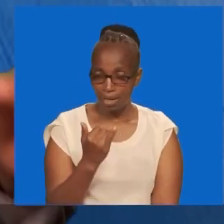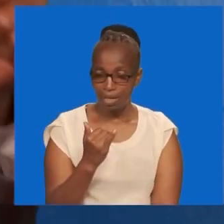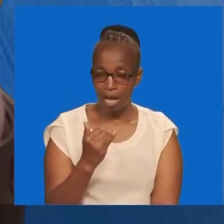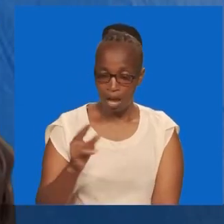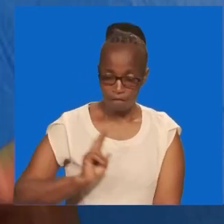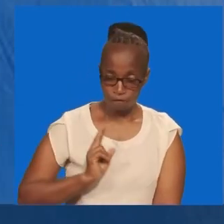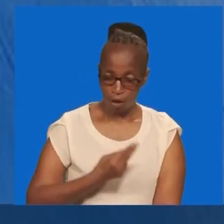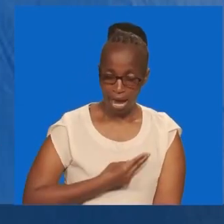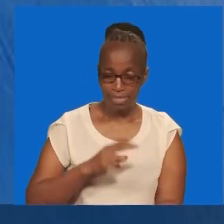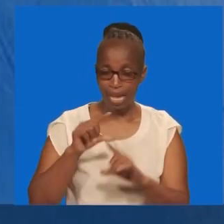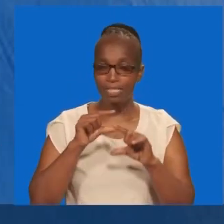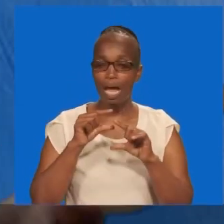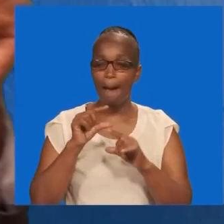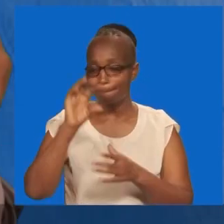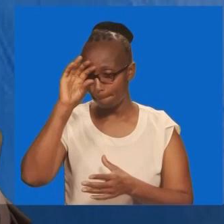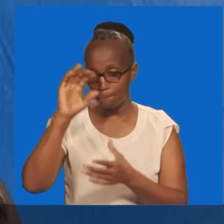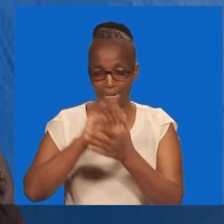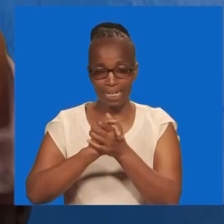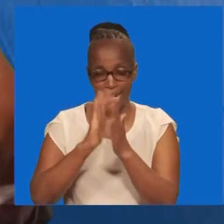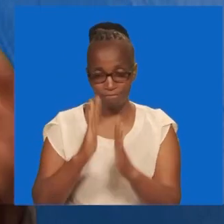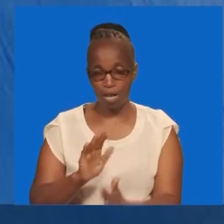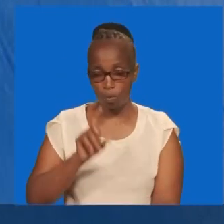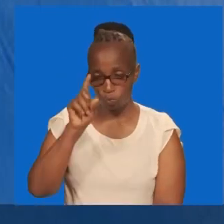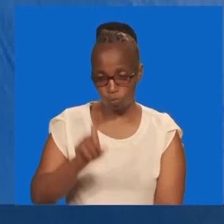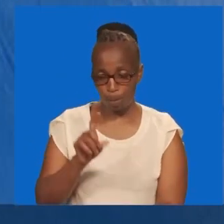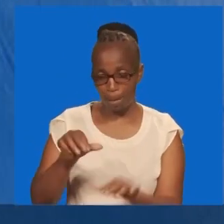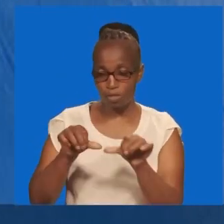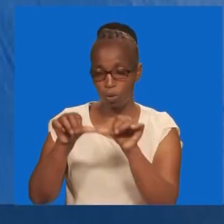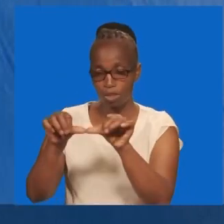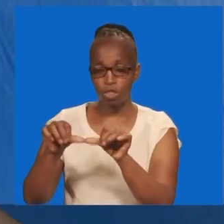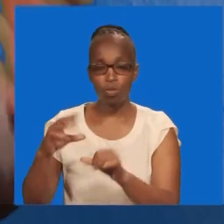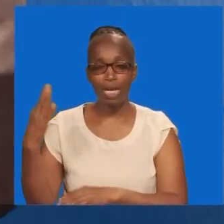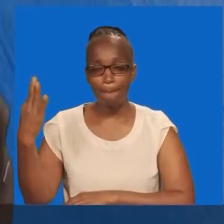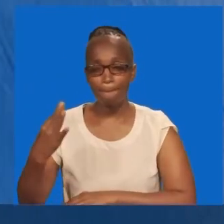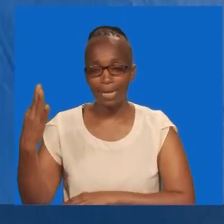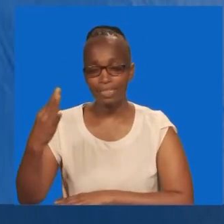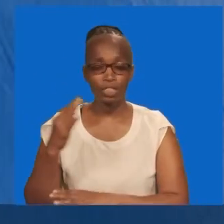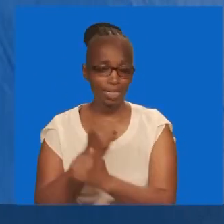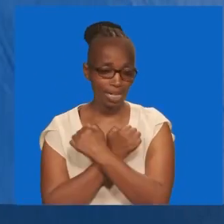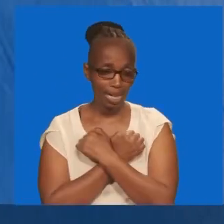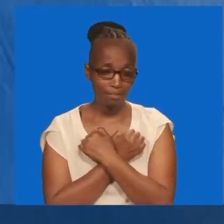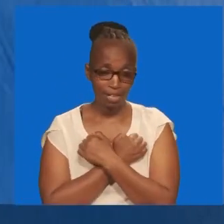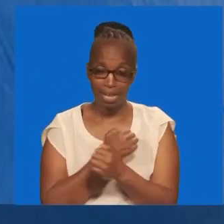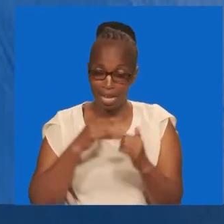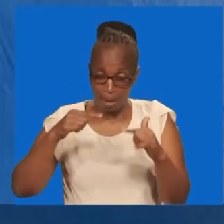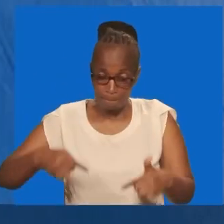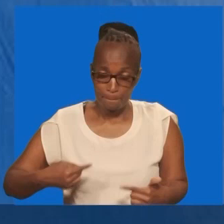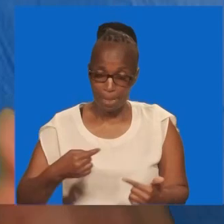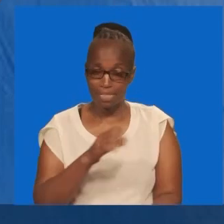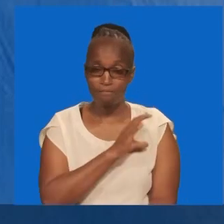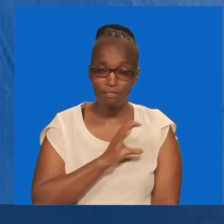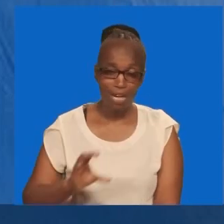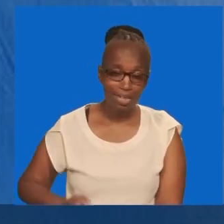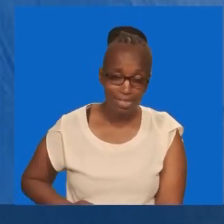us as believers to preach love. It is my responsibility, ni jukumu langu